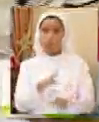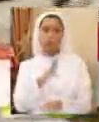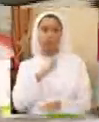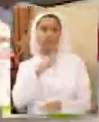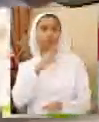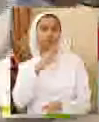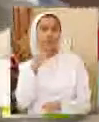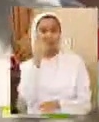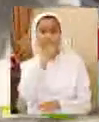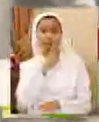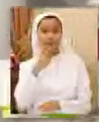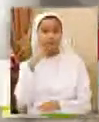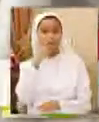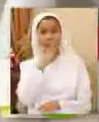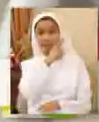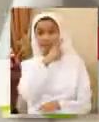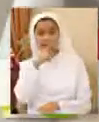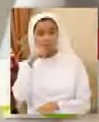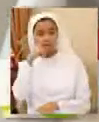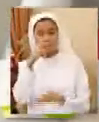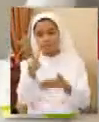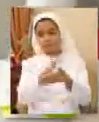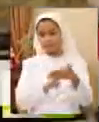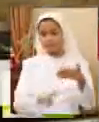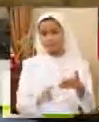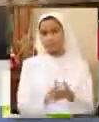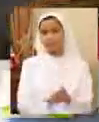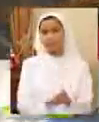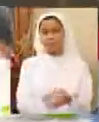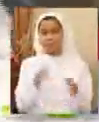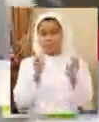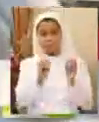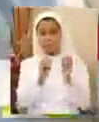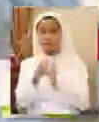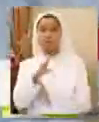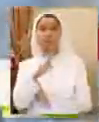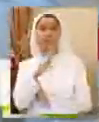oral method, may lip reading, tinuturuan namin silang speech.